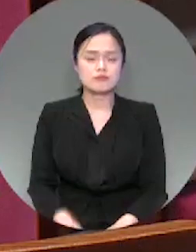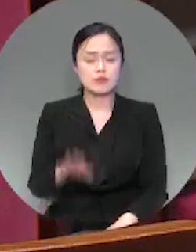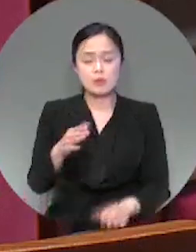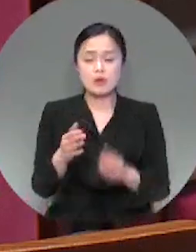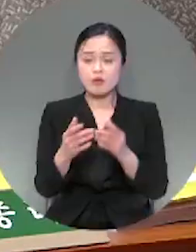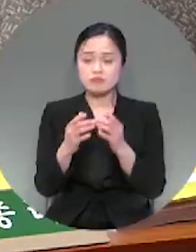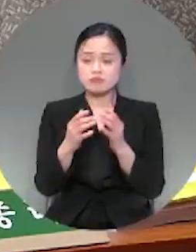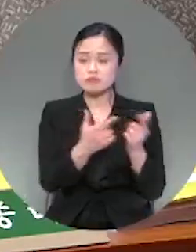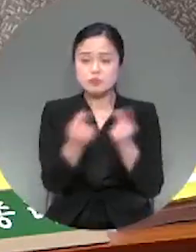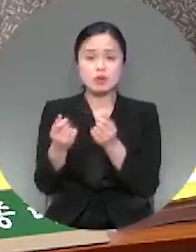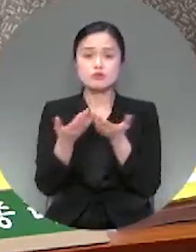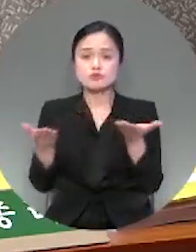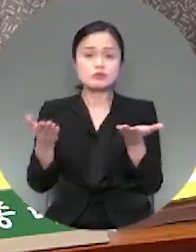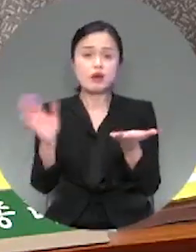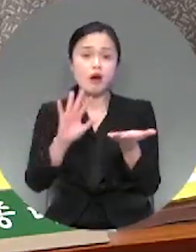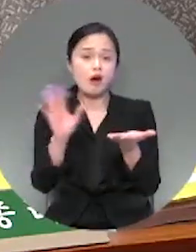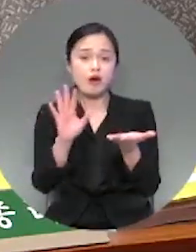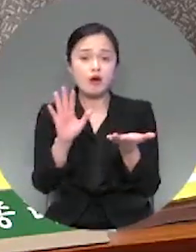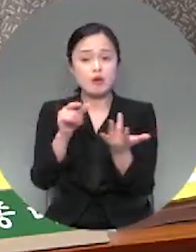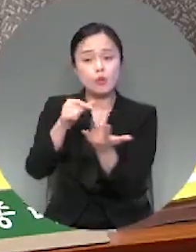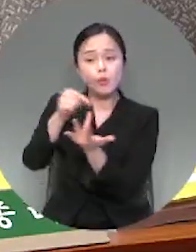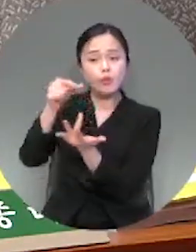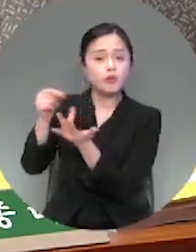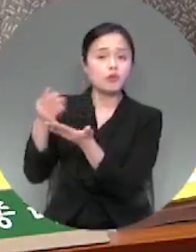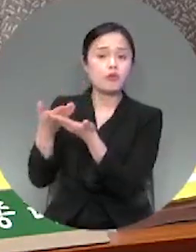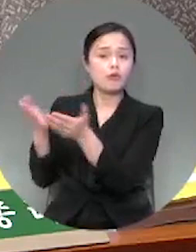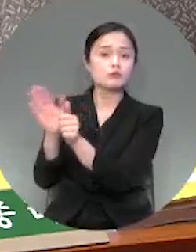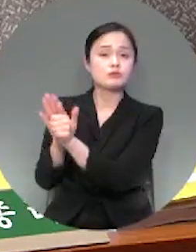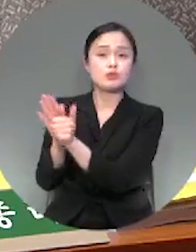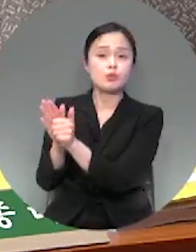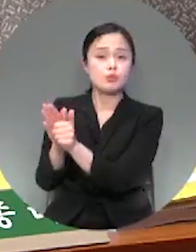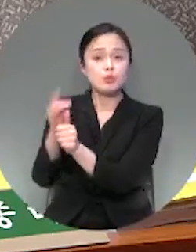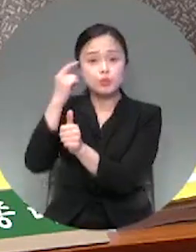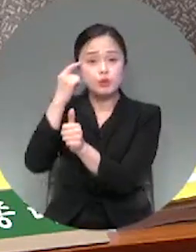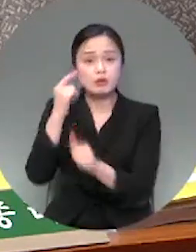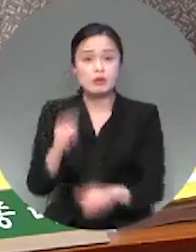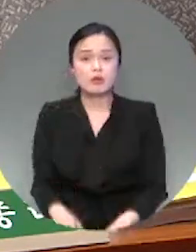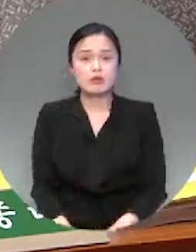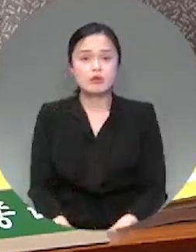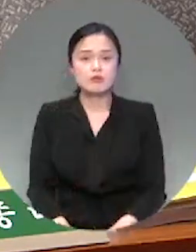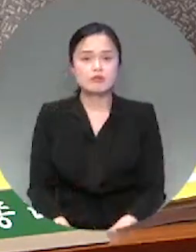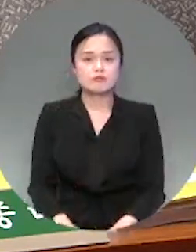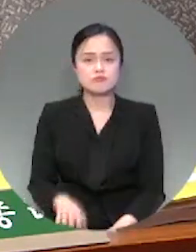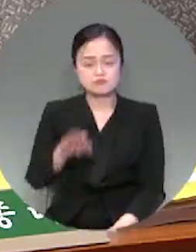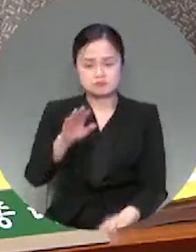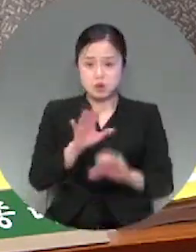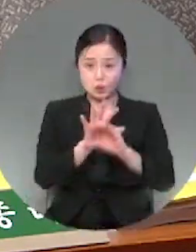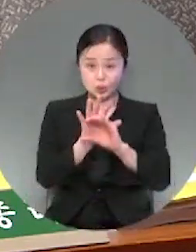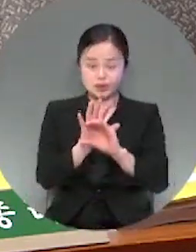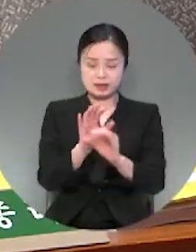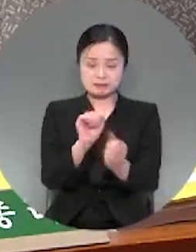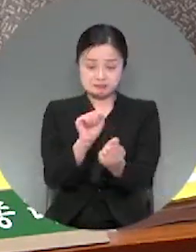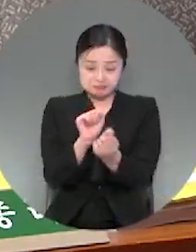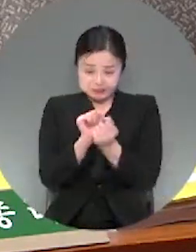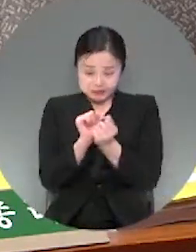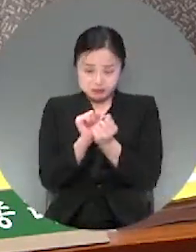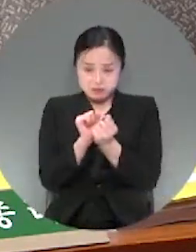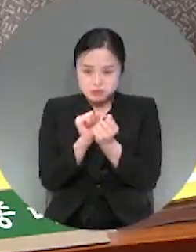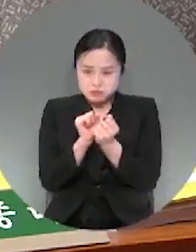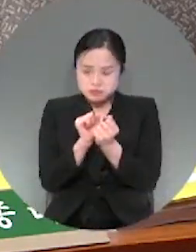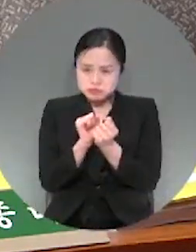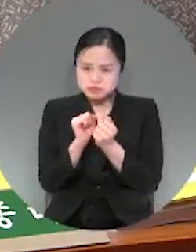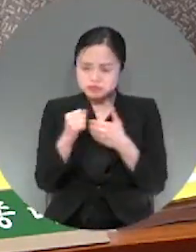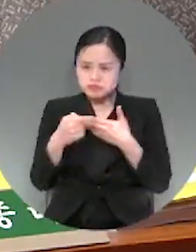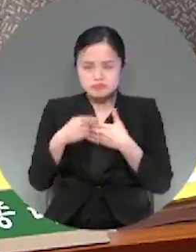이제 그렇게 무증상 혹은 경증으로 분류된 분들은 이 약을 먹어야 될 만큼 그렇게